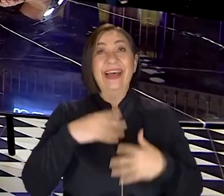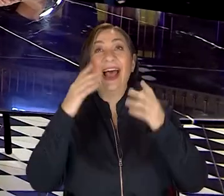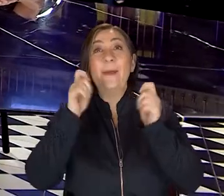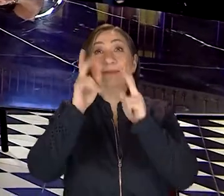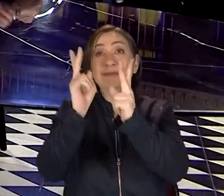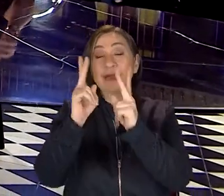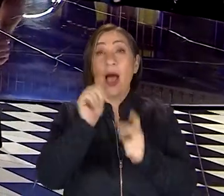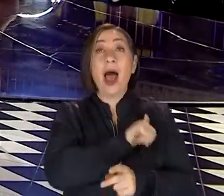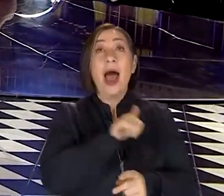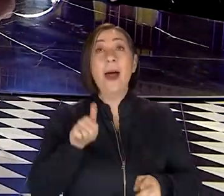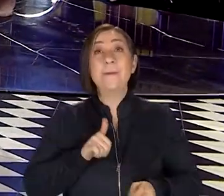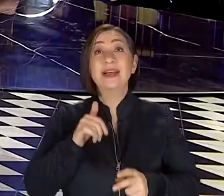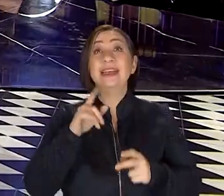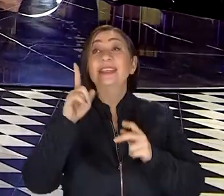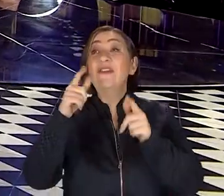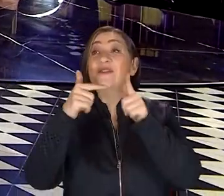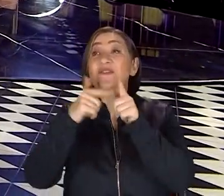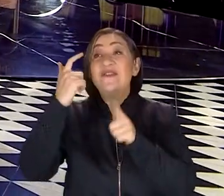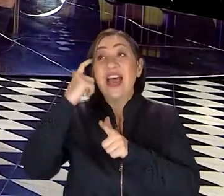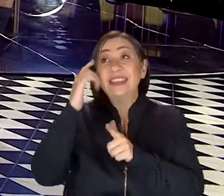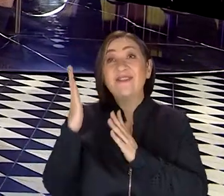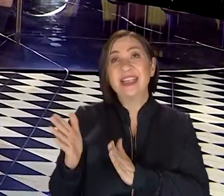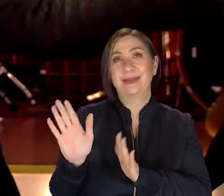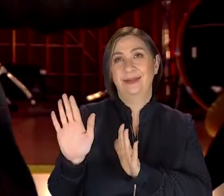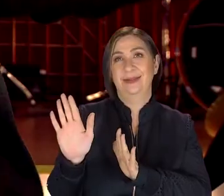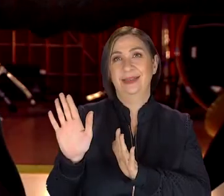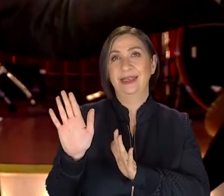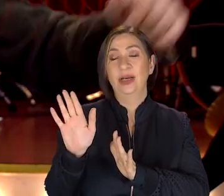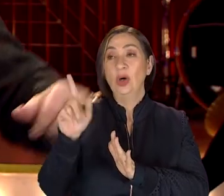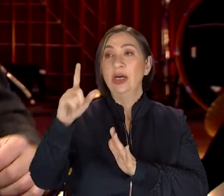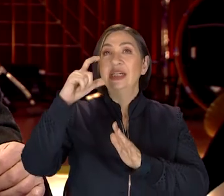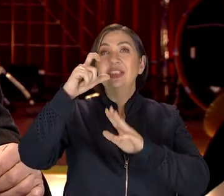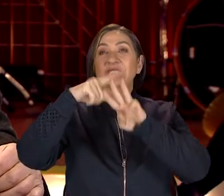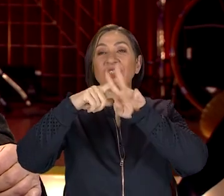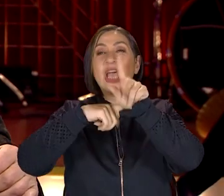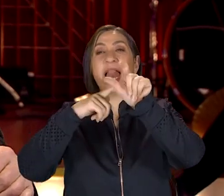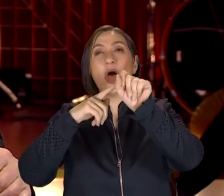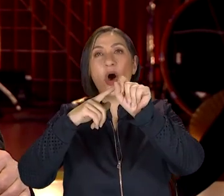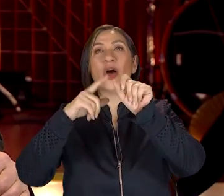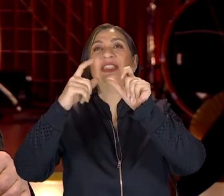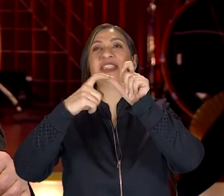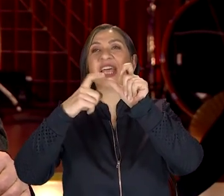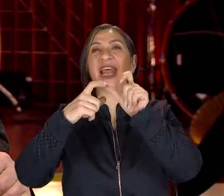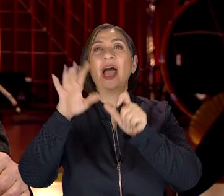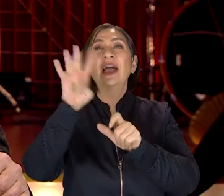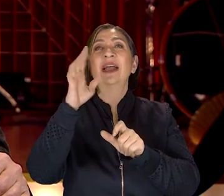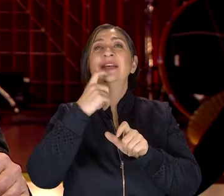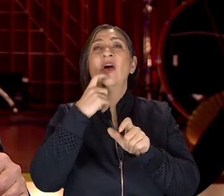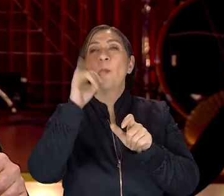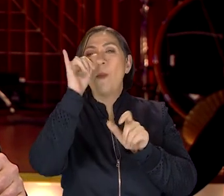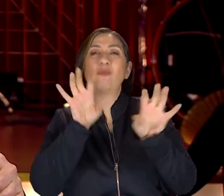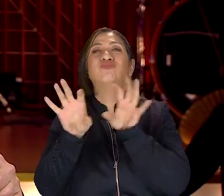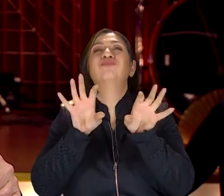bak, Harbiye'de... Felsefik senin figür değil. Bak o J-Lo ile Shakira'nın yaptığı 40 yıllık